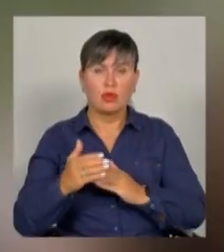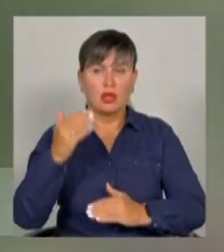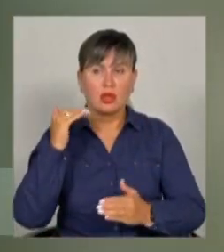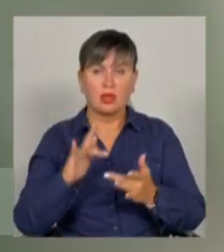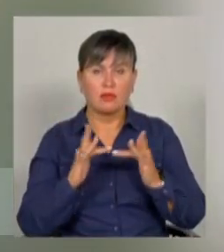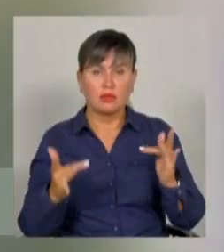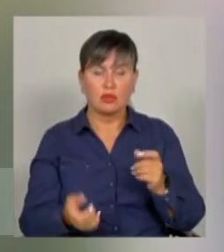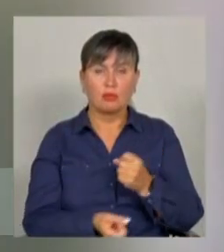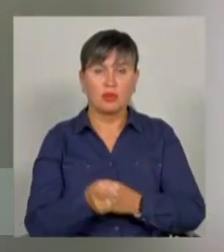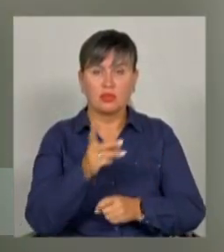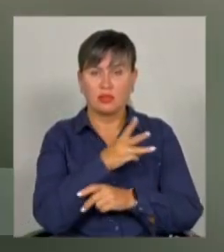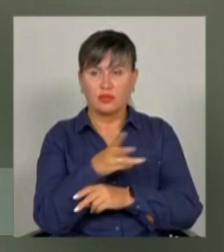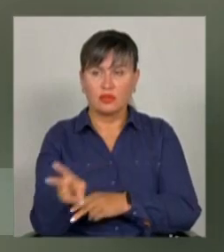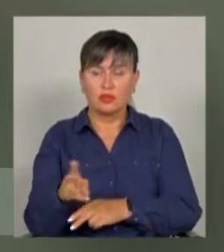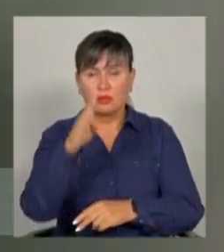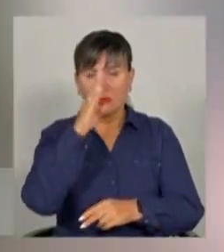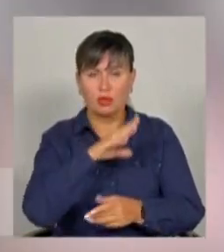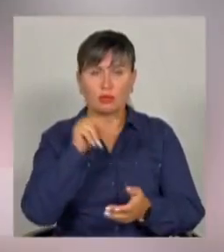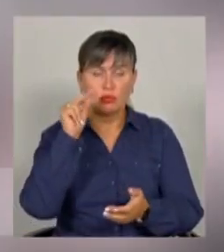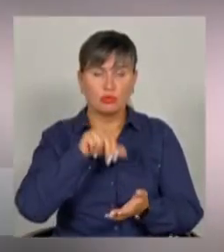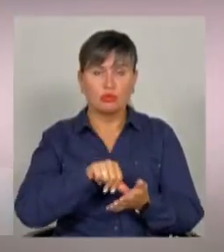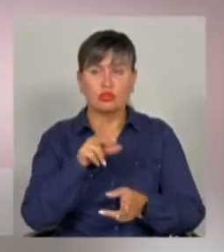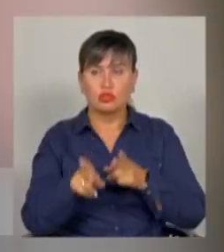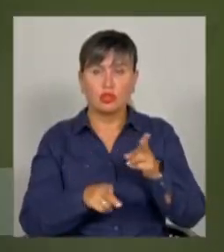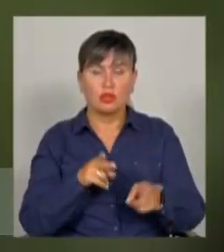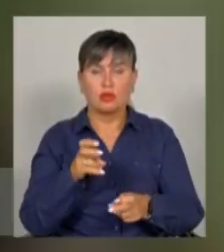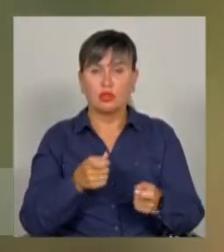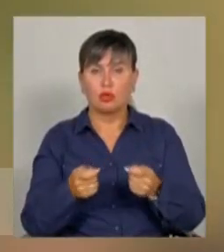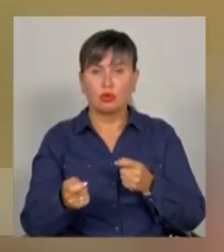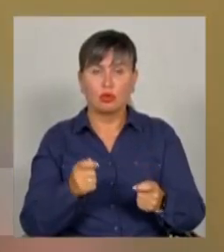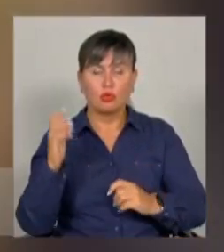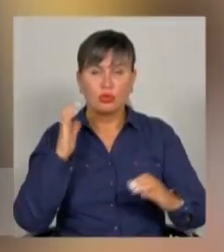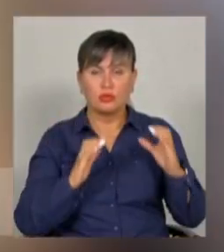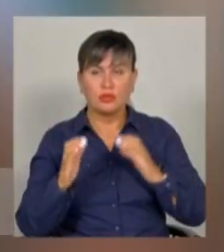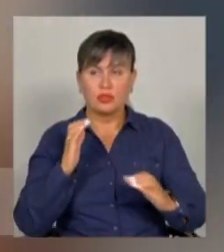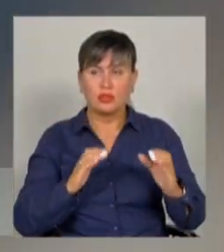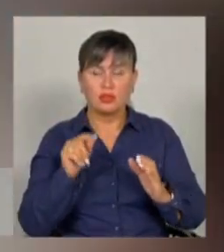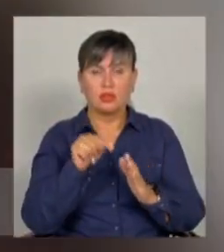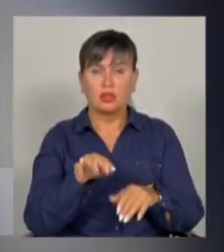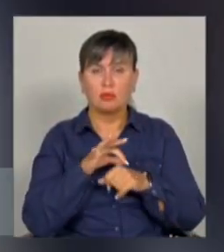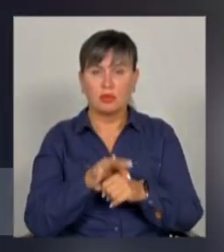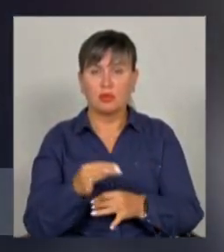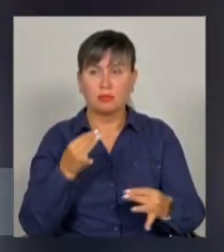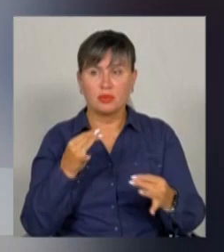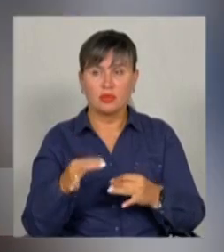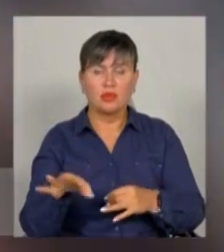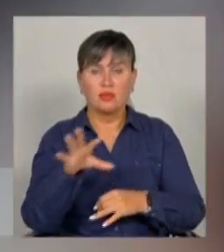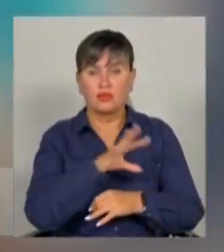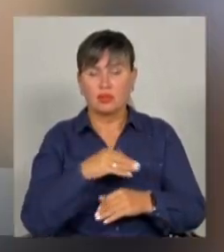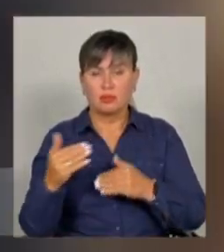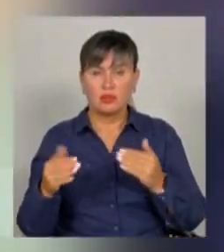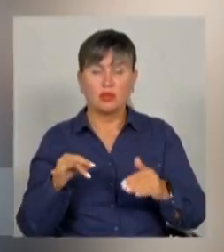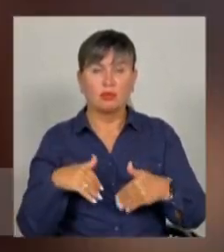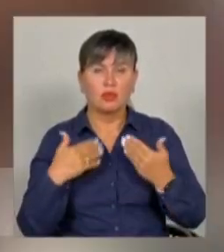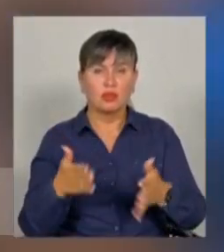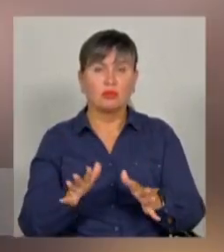соцсетях появилось видео, на котором родители и учащиеся жаловались на руководство университета. Там провели беседу со всеми сторонами и